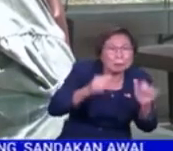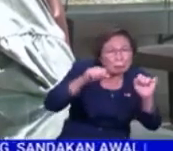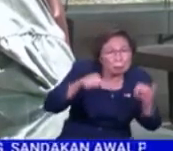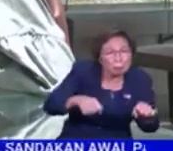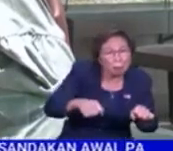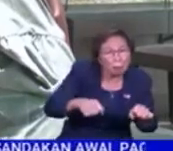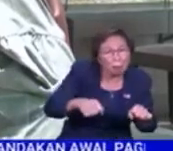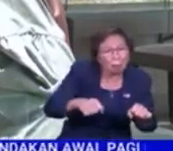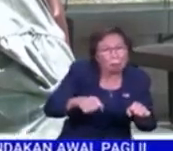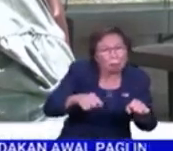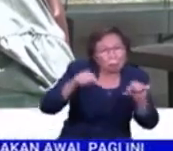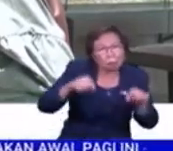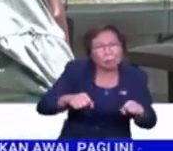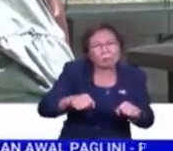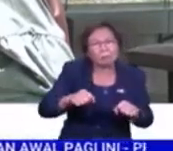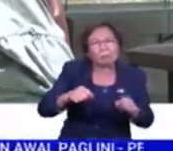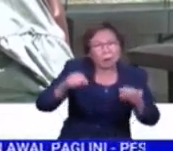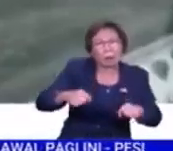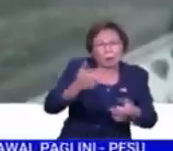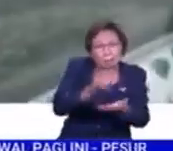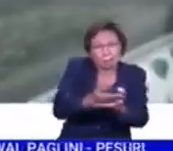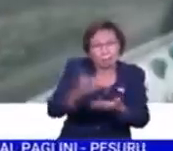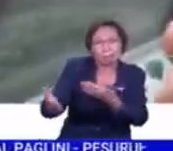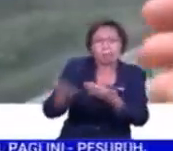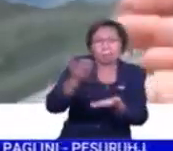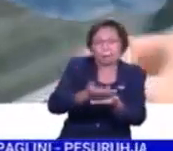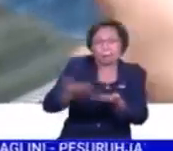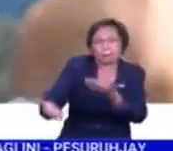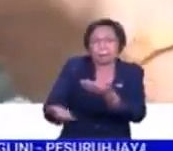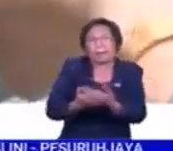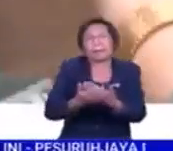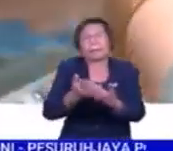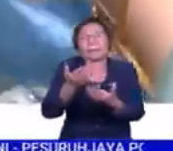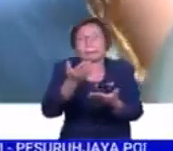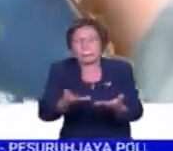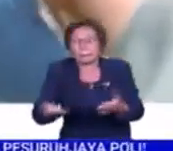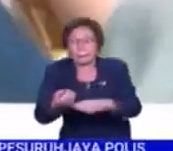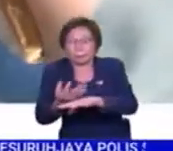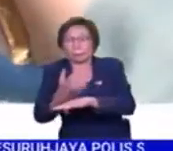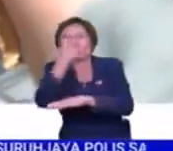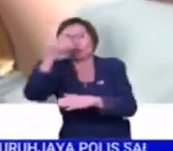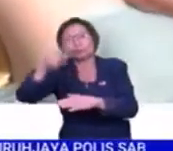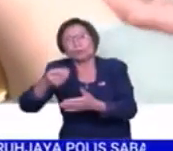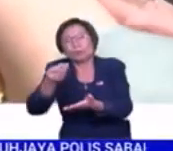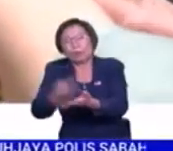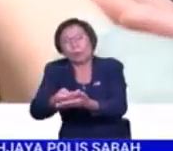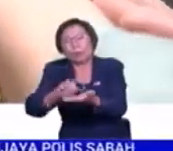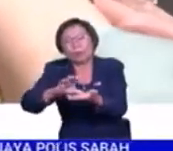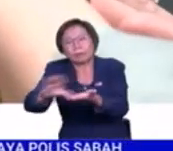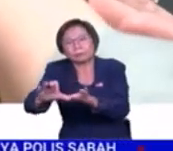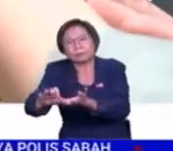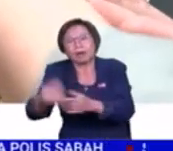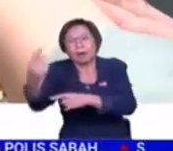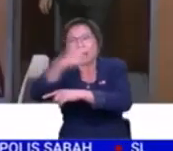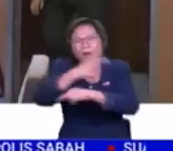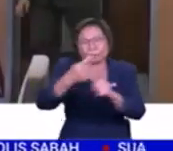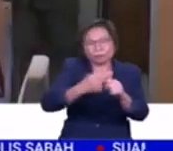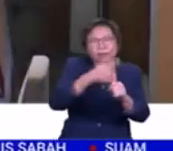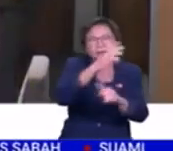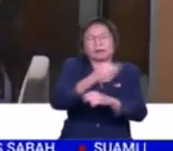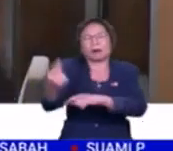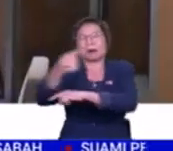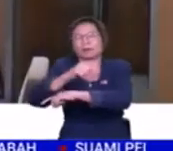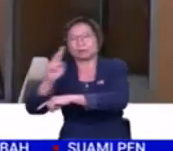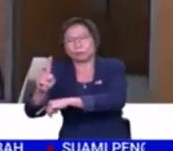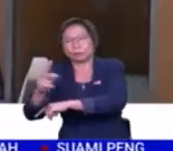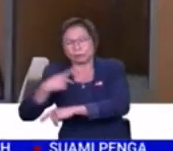boleh menerima pembelian balik barang kemas sebab mereka memerlukan tunai. Di hari pertama dan kedua,